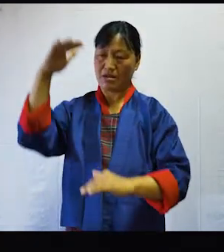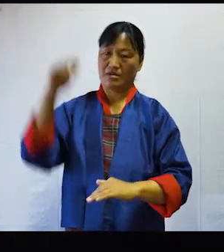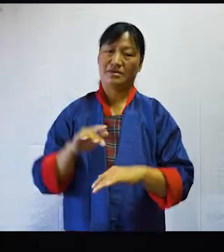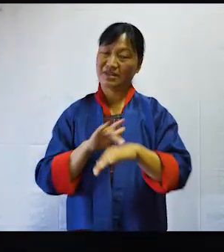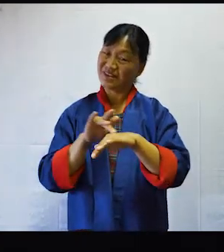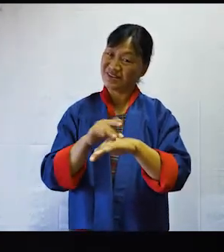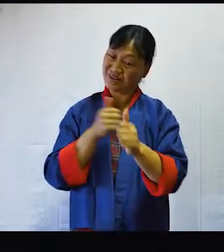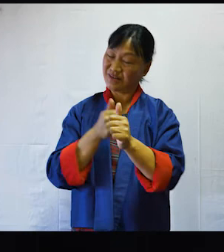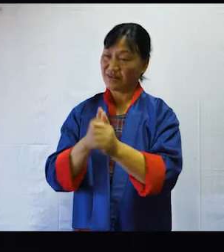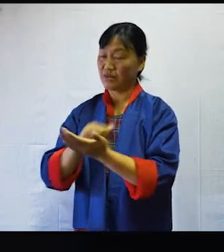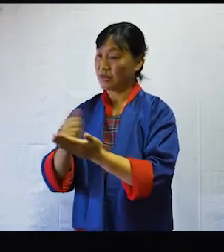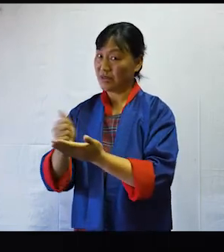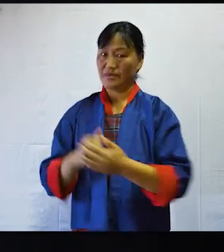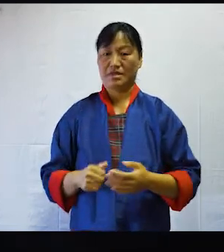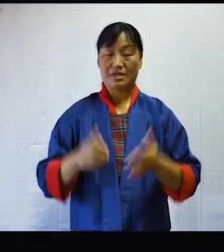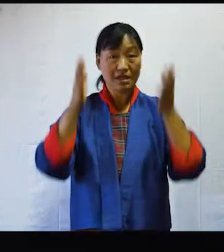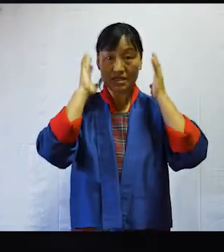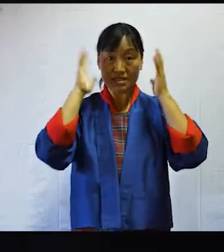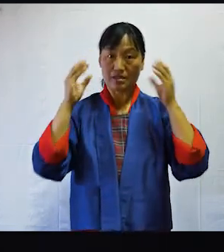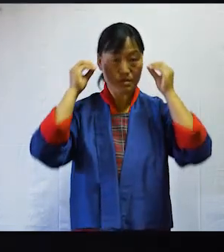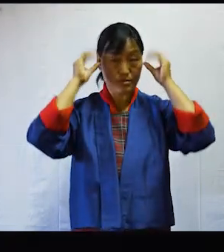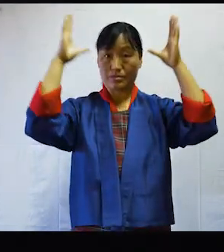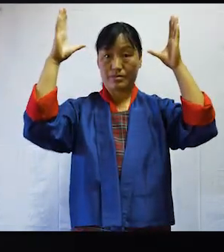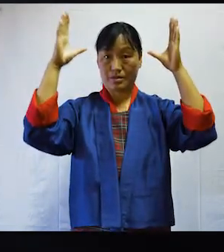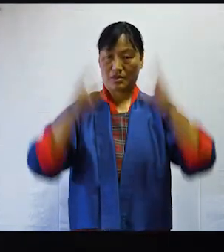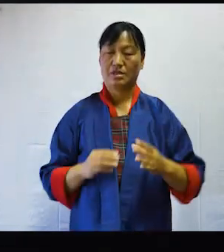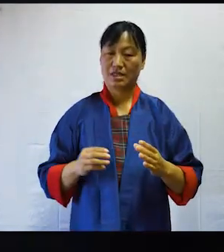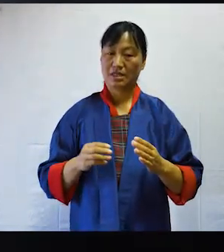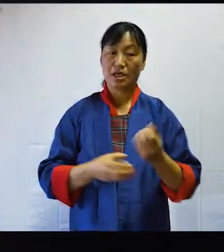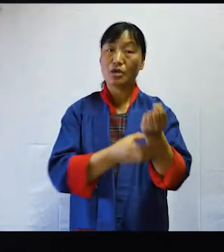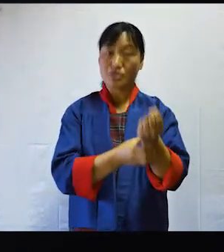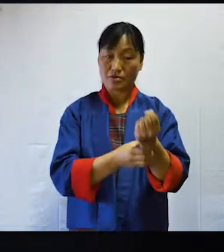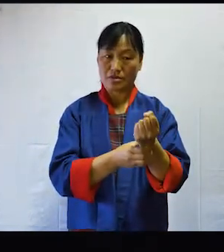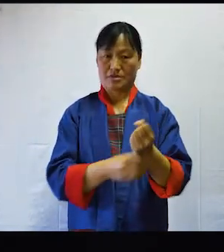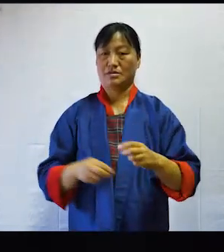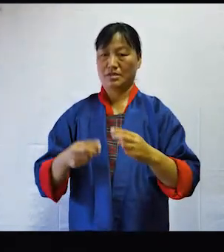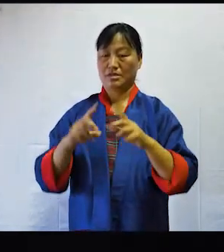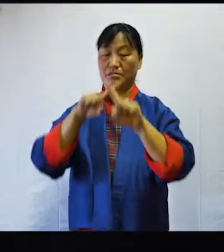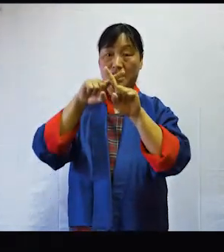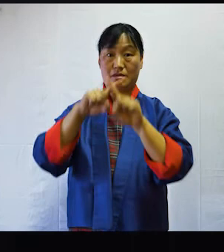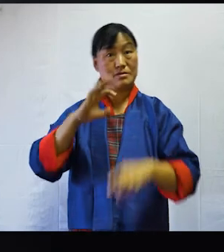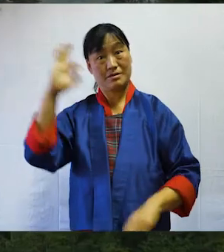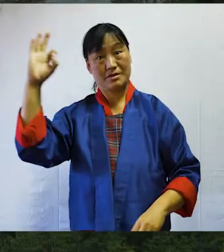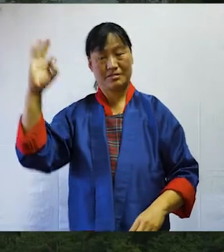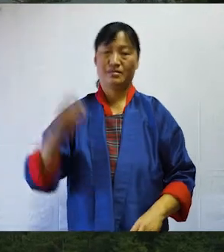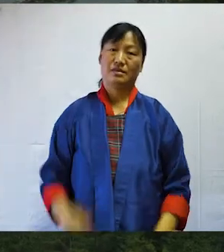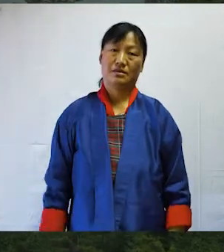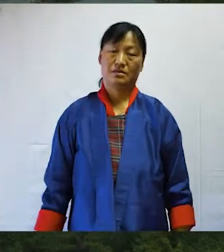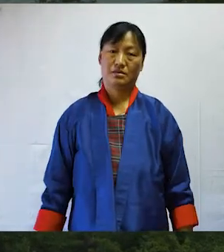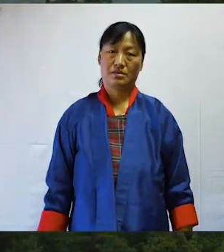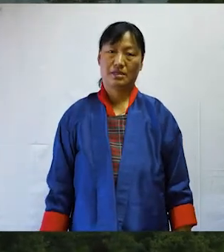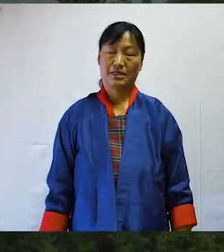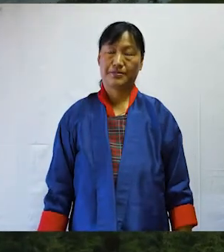आओस् डे केयर सेन्टरहरू आओस् त्यहाँदेखि वेल ट्रेन्ड टिचरहरू अलिक धेरै नै होस् डेडिकेटेड मेडिकल फेसिलिटी होस् उनीहरूको